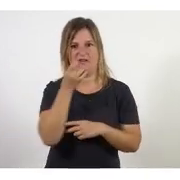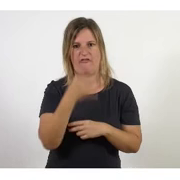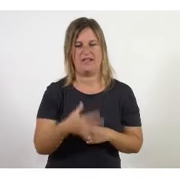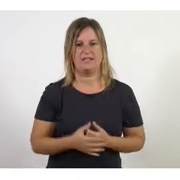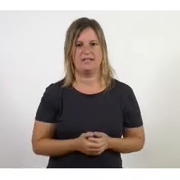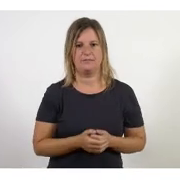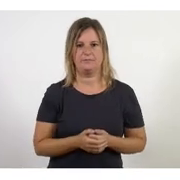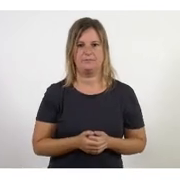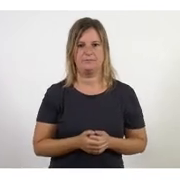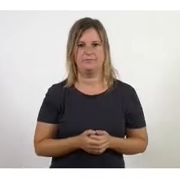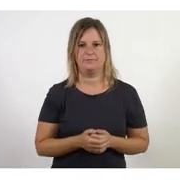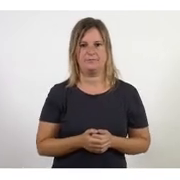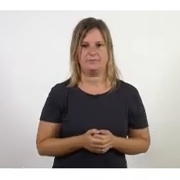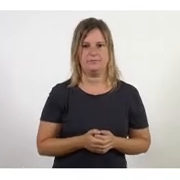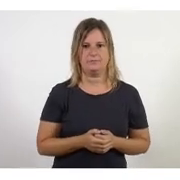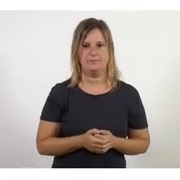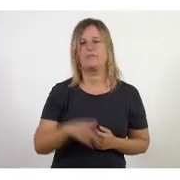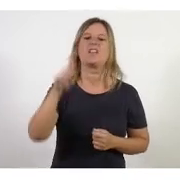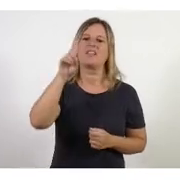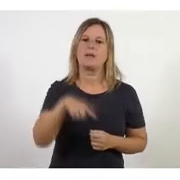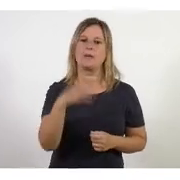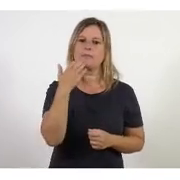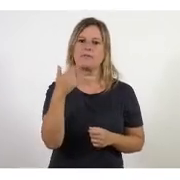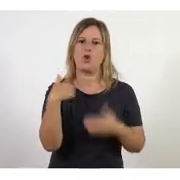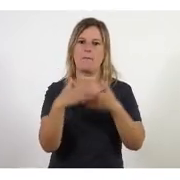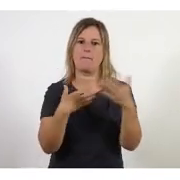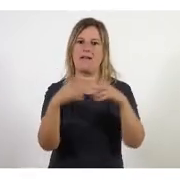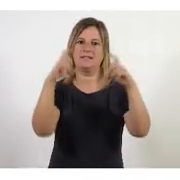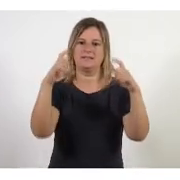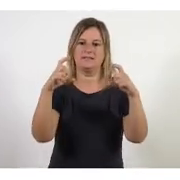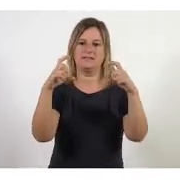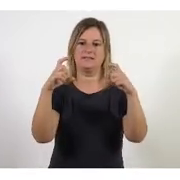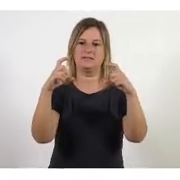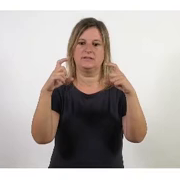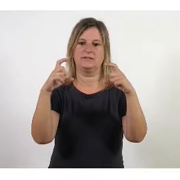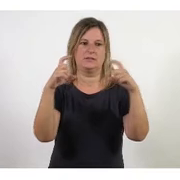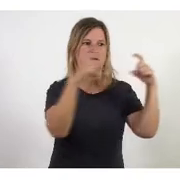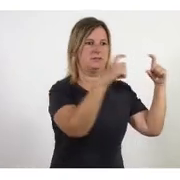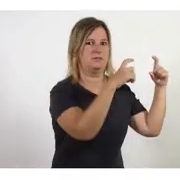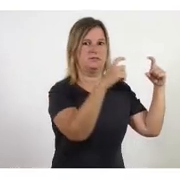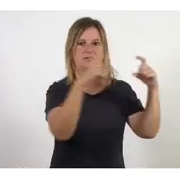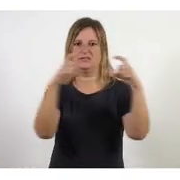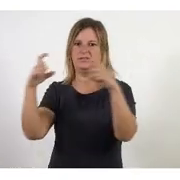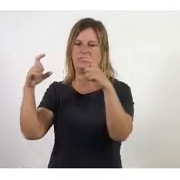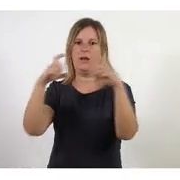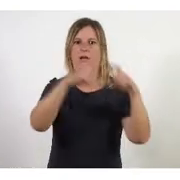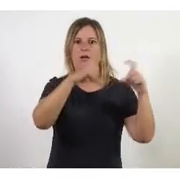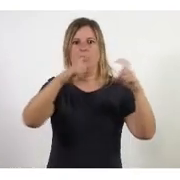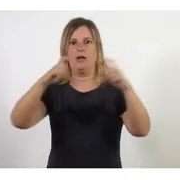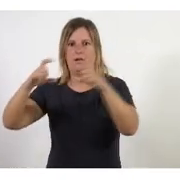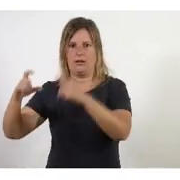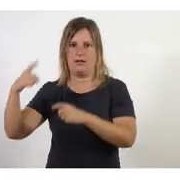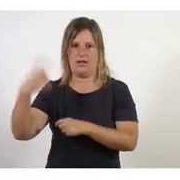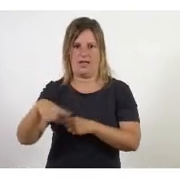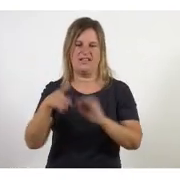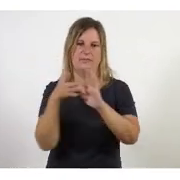I també, si és que estàs gravant amb les mans, un escombrat amb les mans amb el mòbil ajuda molt a moltíssim. Hem de fer que els nostres